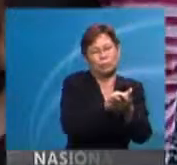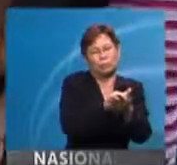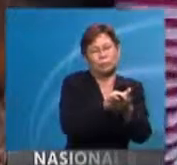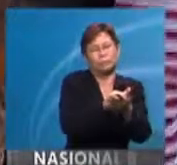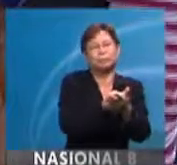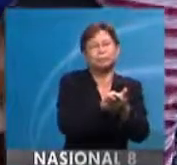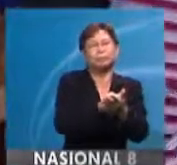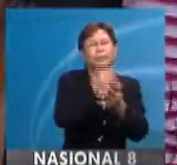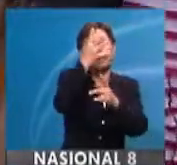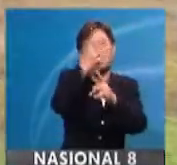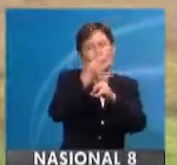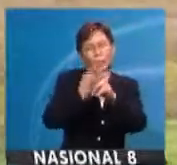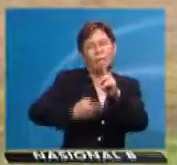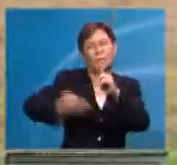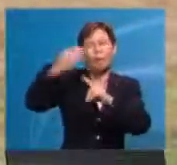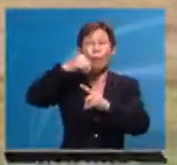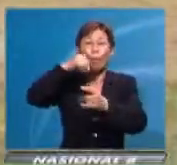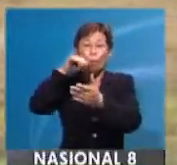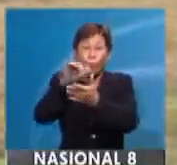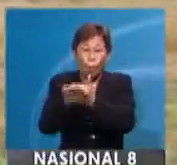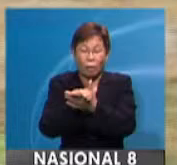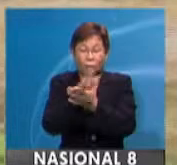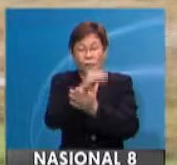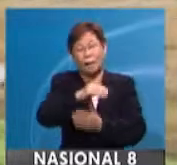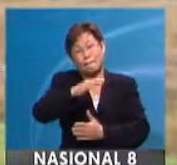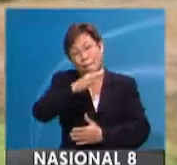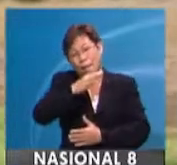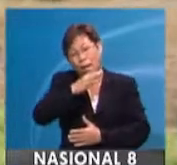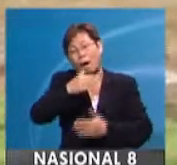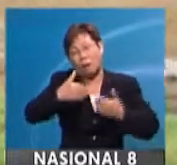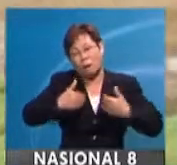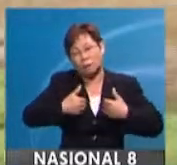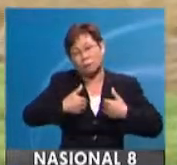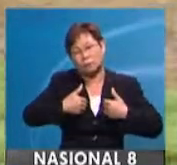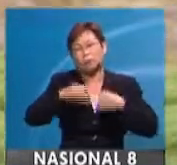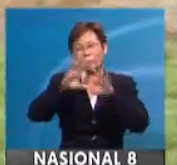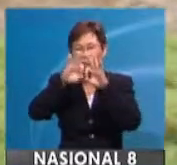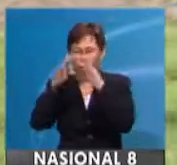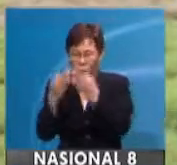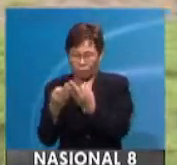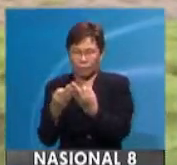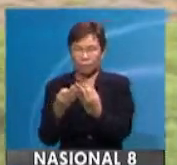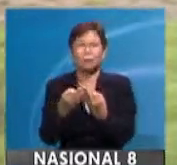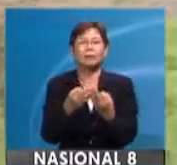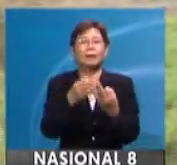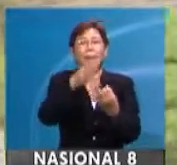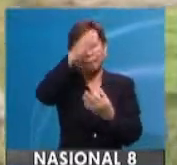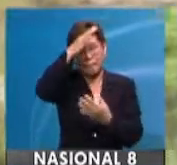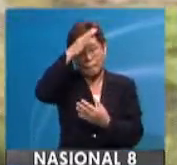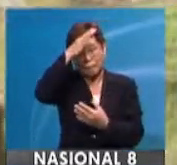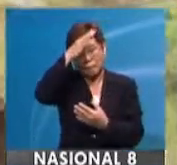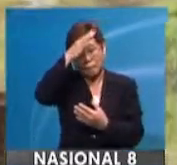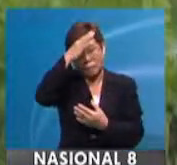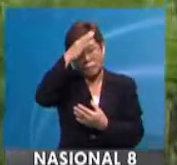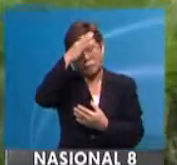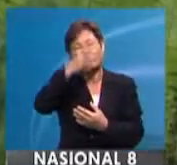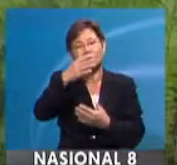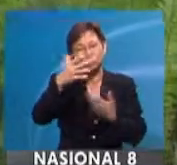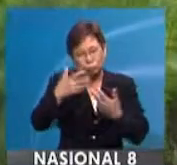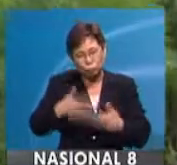2 4 bulan lalu. Isteri suspek dan ibu mangsa mempunyai talian keluarga. Suspek dan ayah mangsa, Siddiq